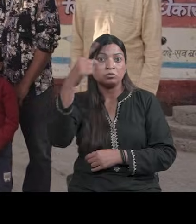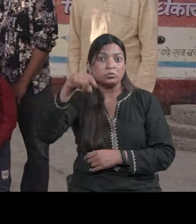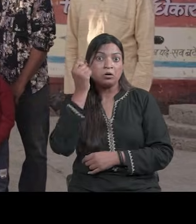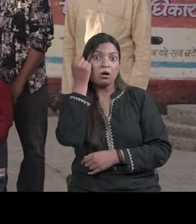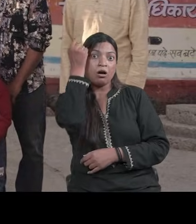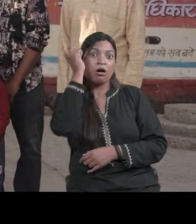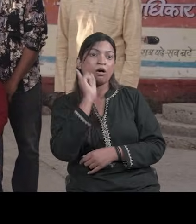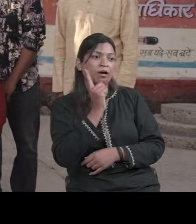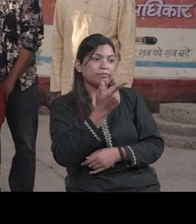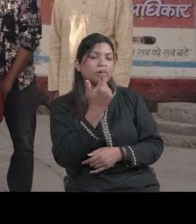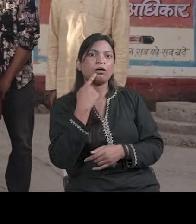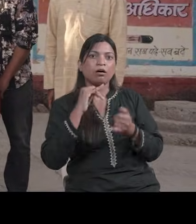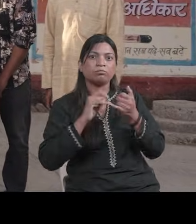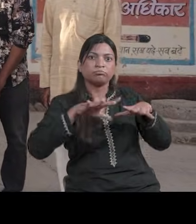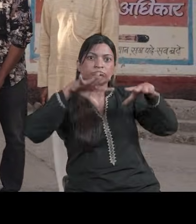के अनुसार।